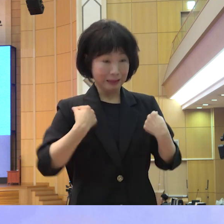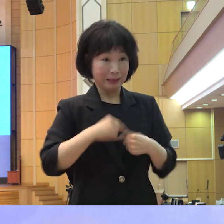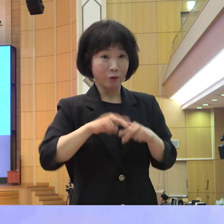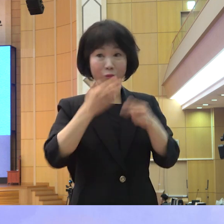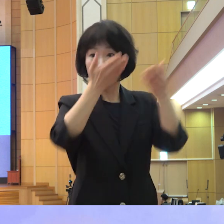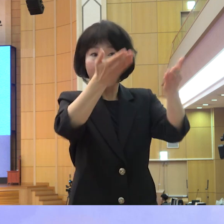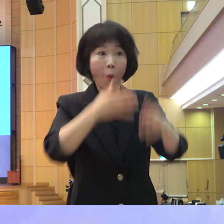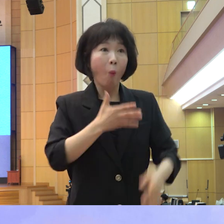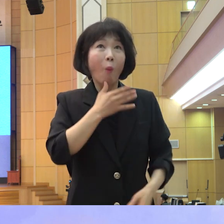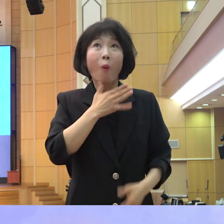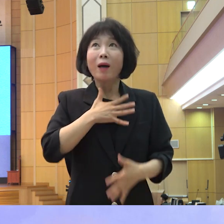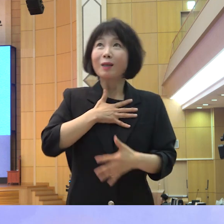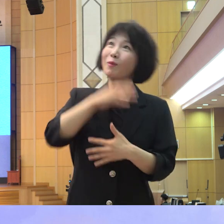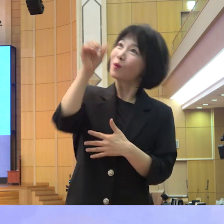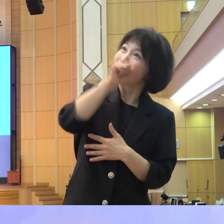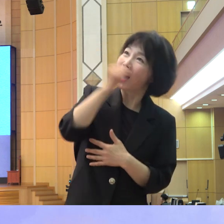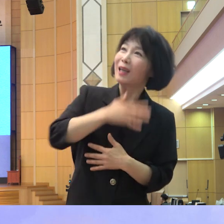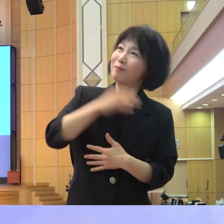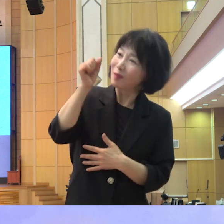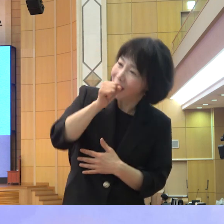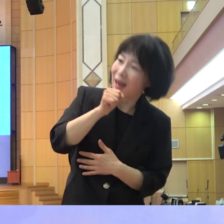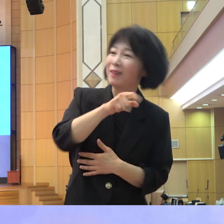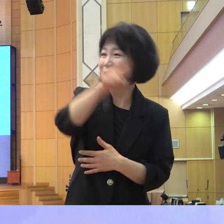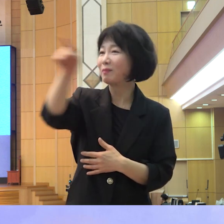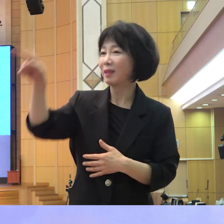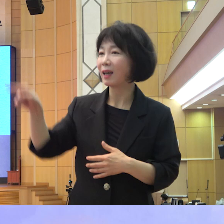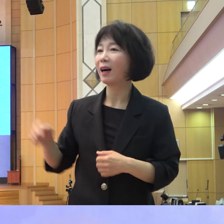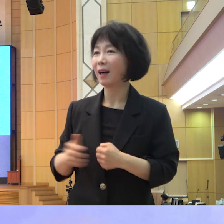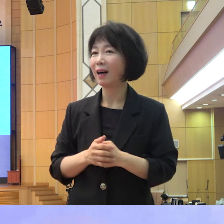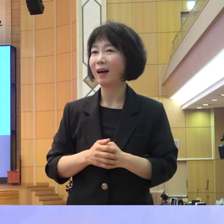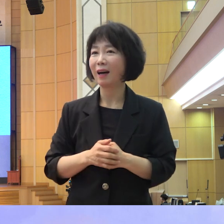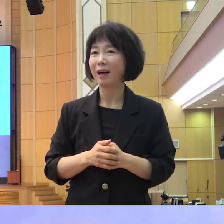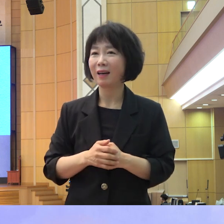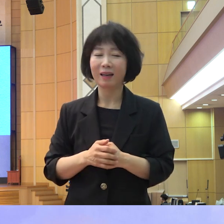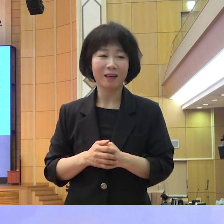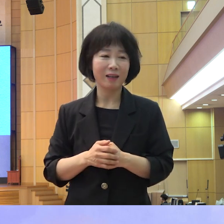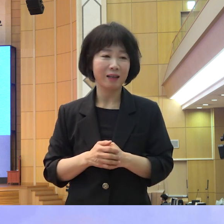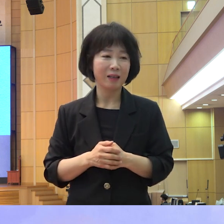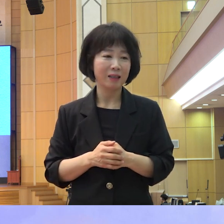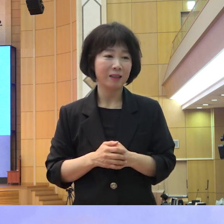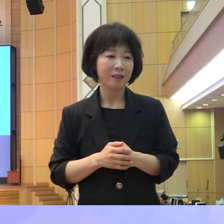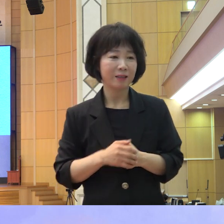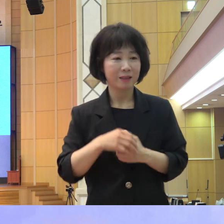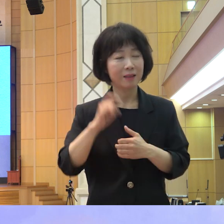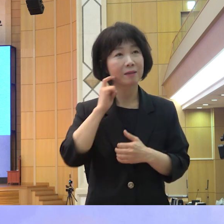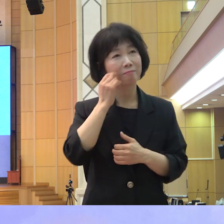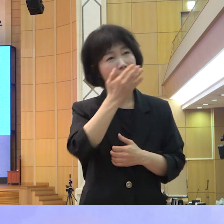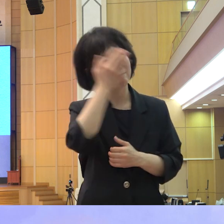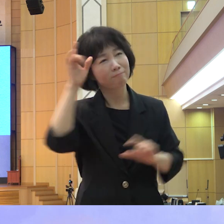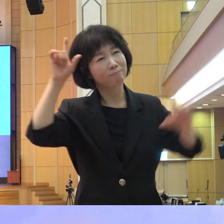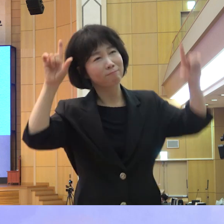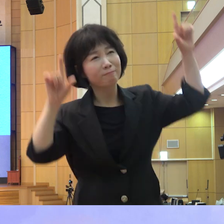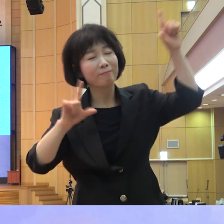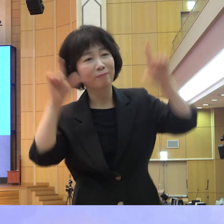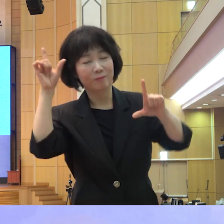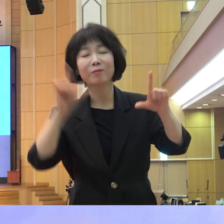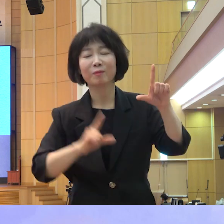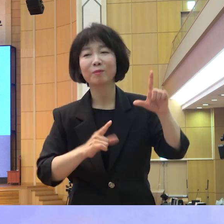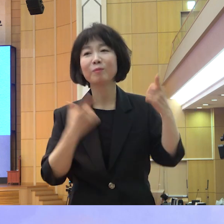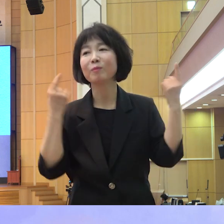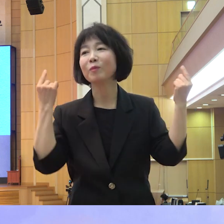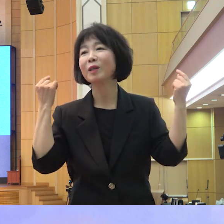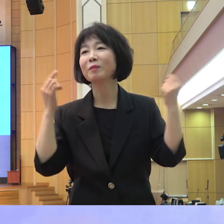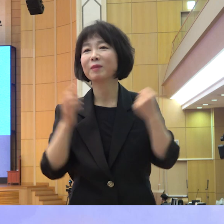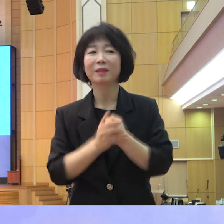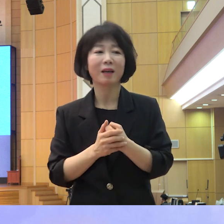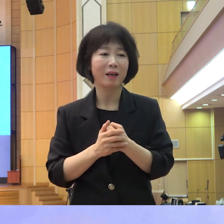오늘부터. 그러니까 이게 온 교인이 이렇게 된다는 건 정말로 아름답고 아주 사랑스러운 일이에요.